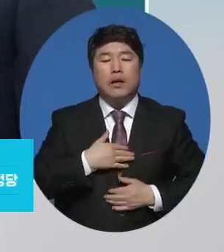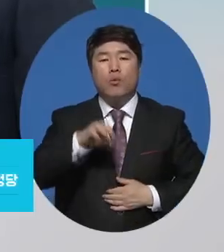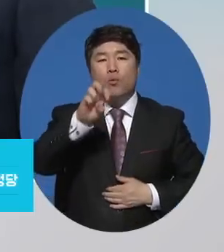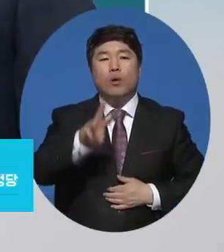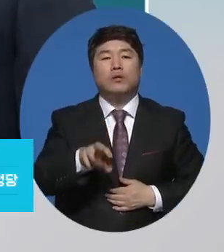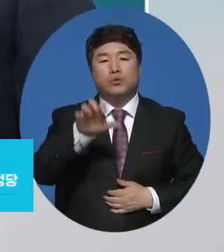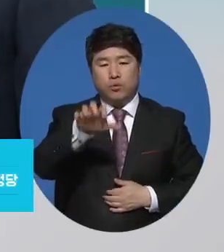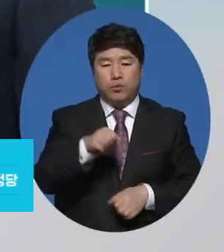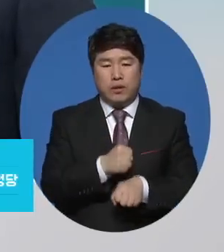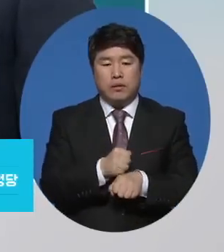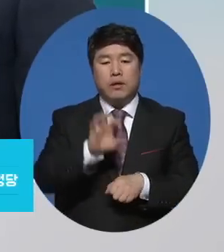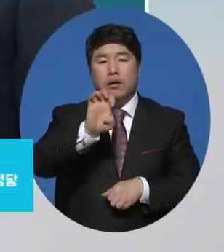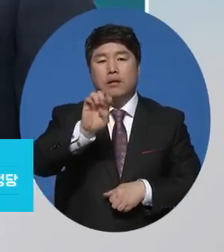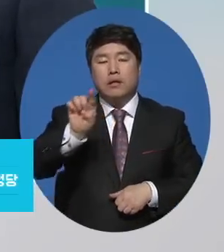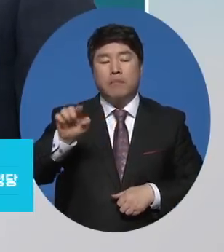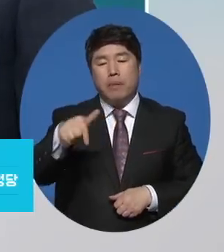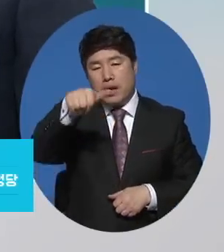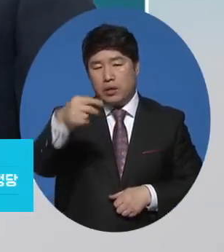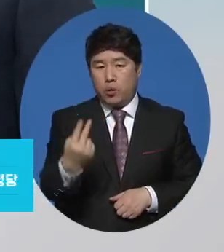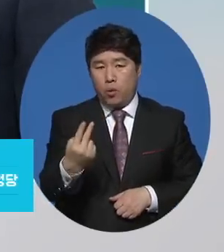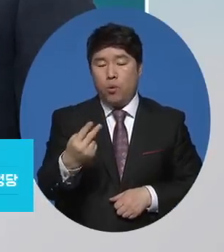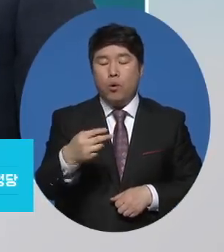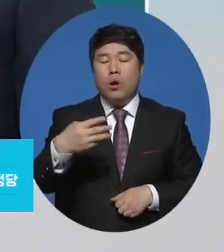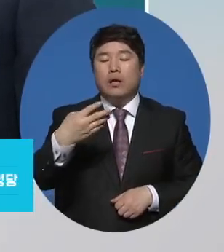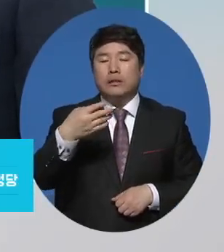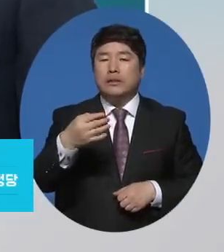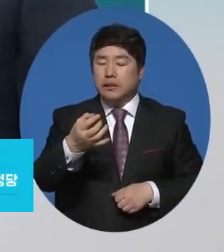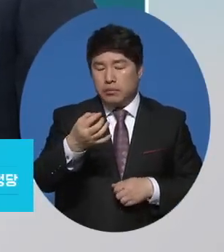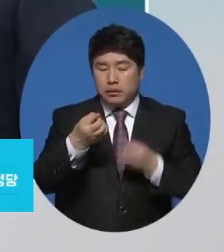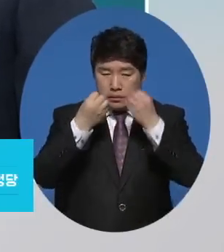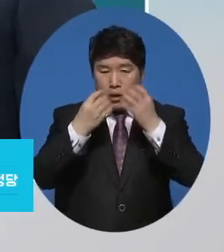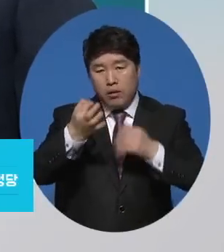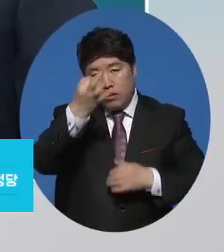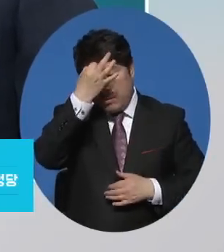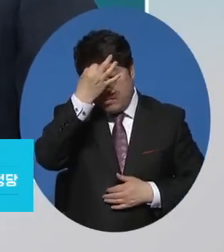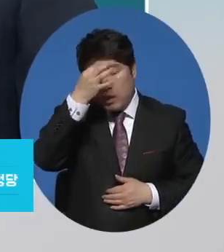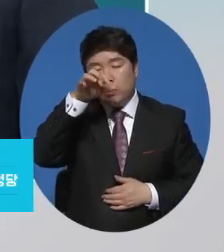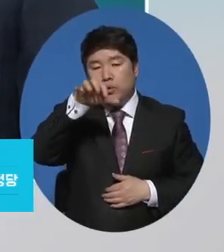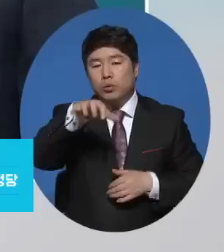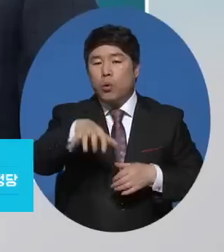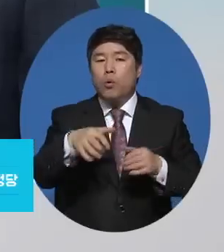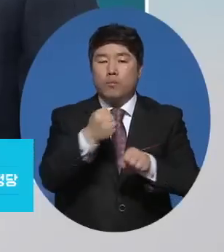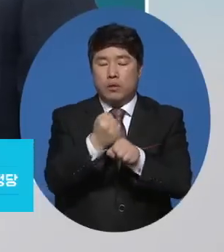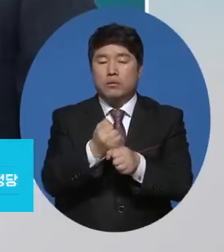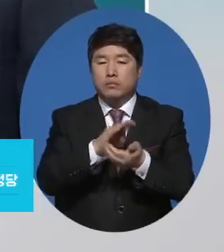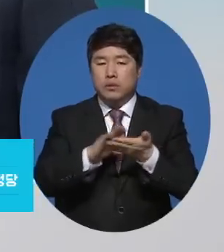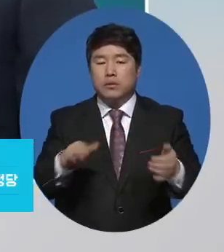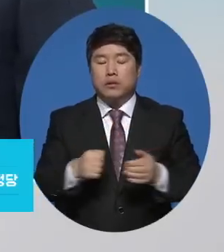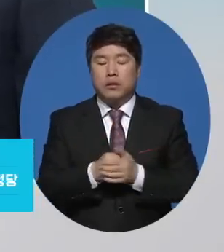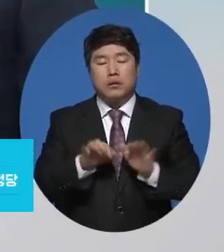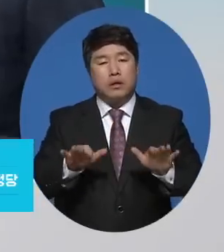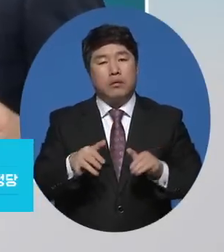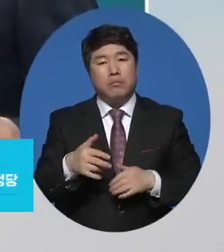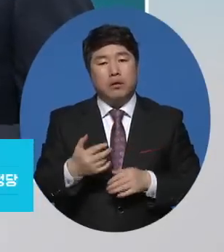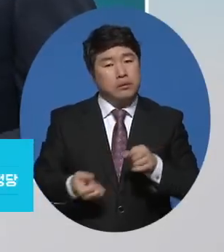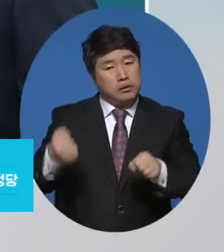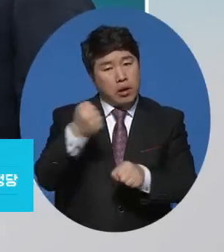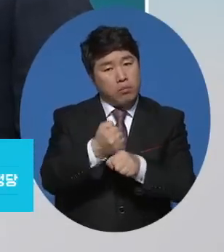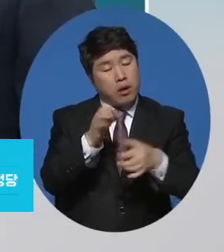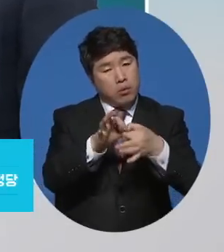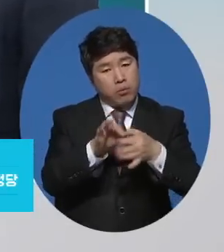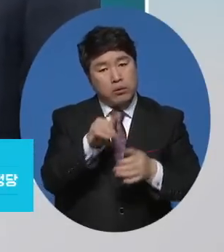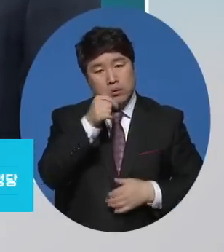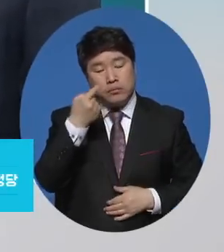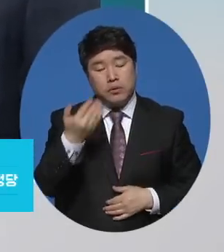주에가이 판교 테크노벨리 같은 테크노벨리 만들겠 다고 했습니다 그런 거는 이제 그게 이제 창업이나 이런 거하고 이렇게 연결이